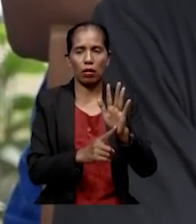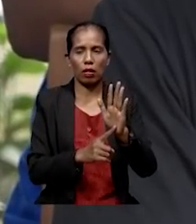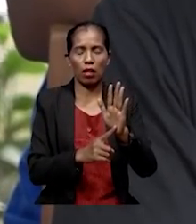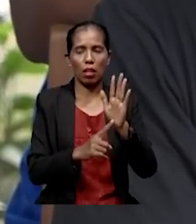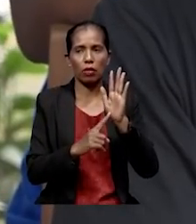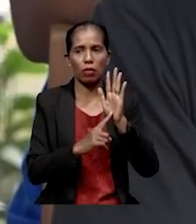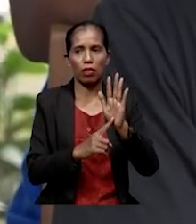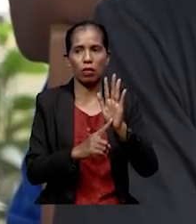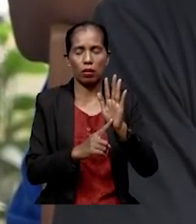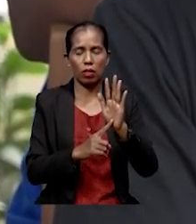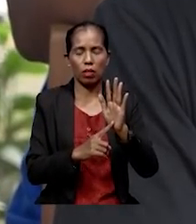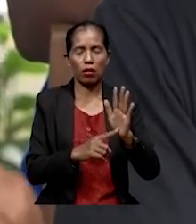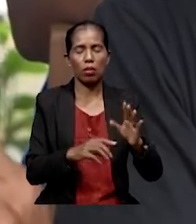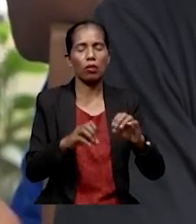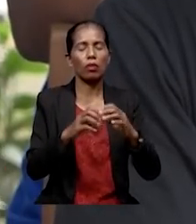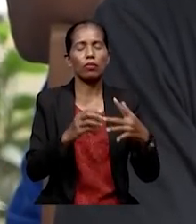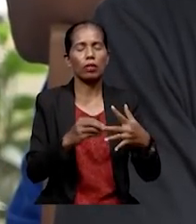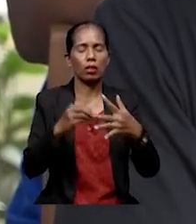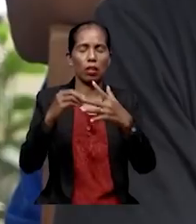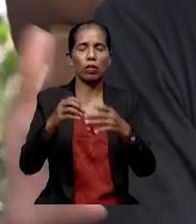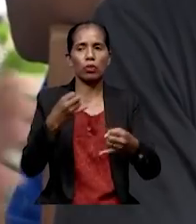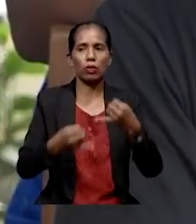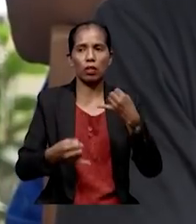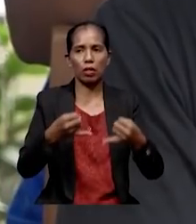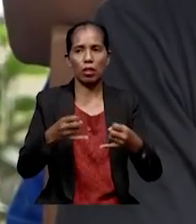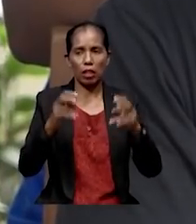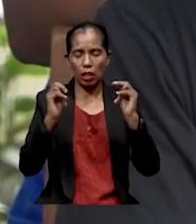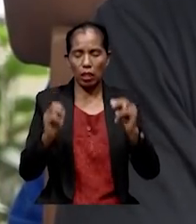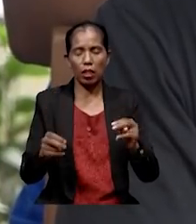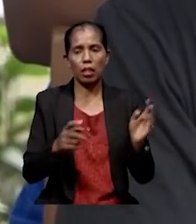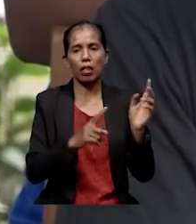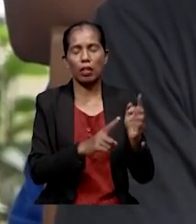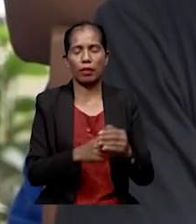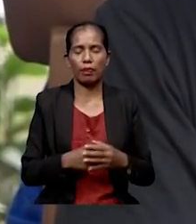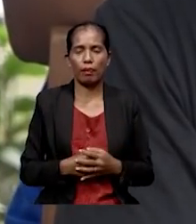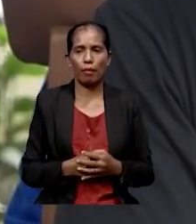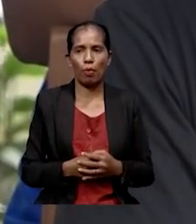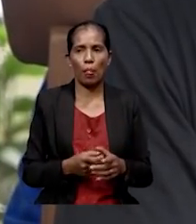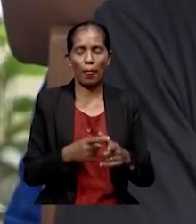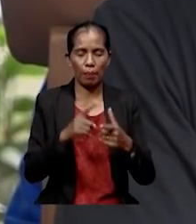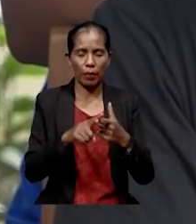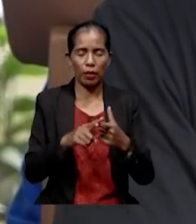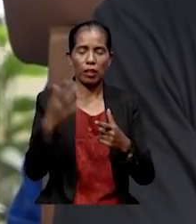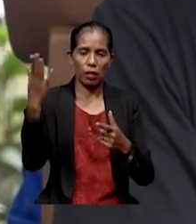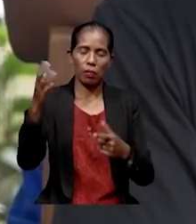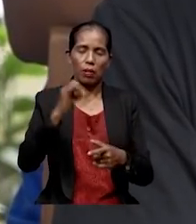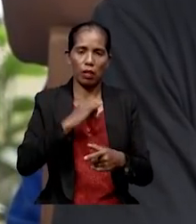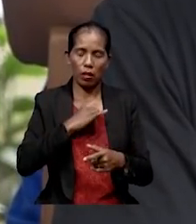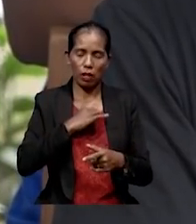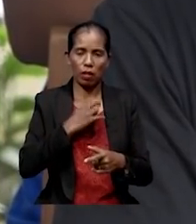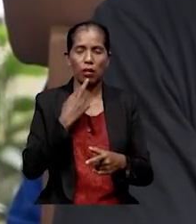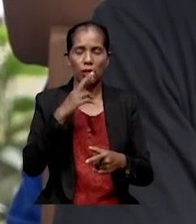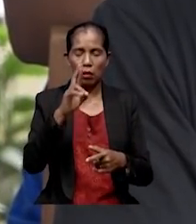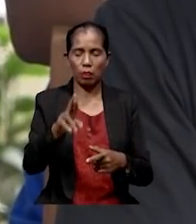fali ofisia justisa sira nia mak hatudu dian tengki ser dane dane hoto. Depois iha neba hau responde kere